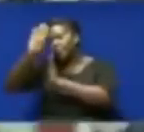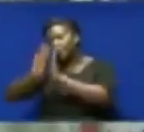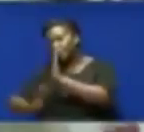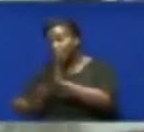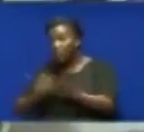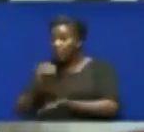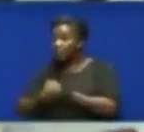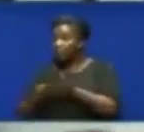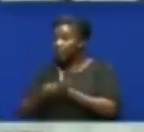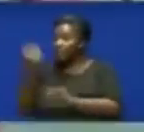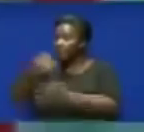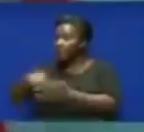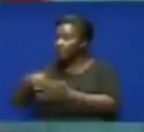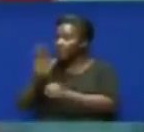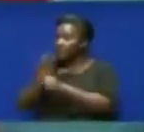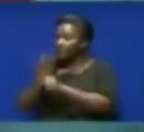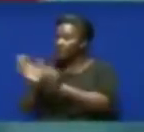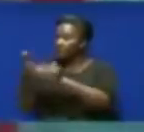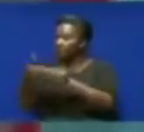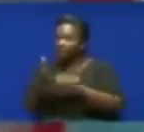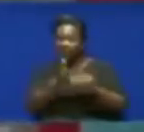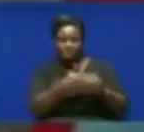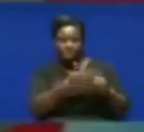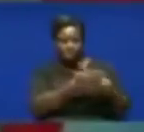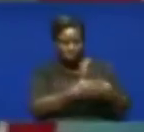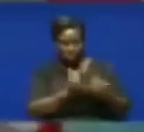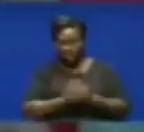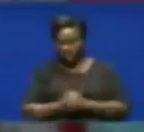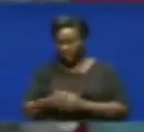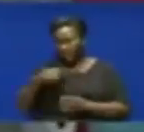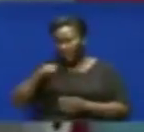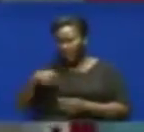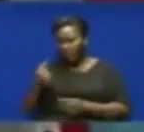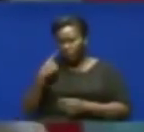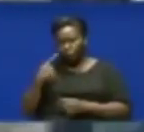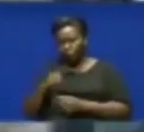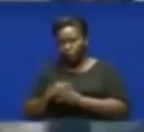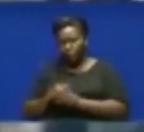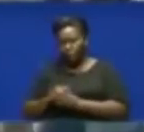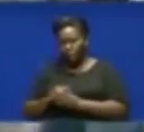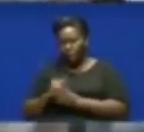nyingi kufungwa. Hadubini hii leo inaangazia kirusi corona na